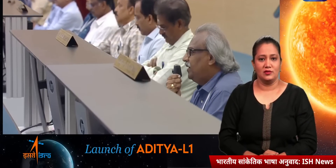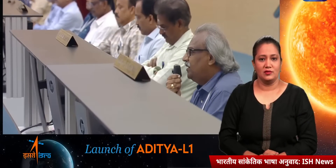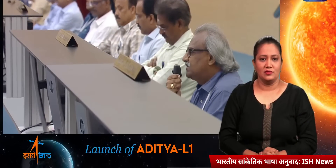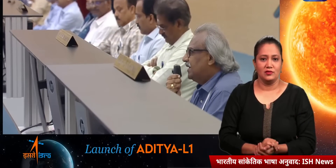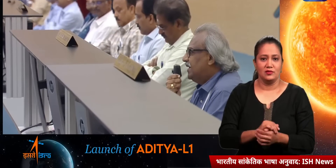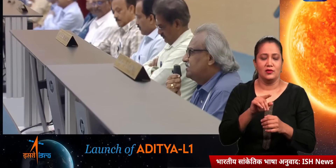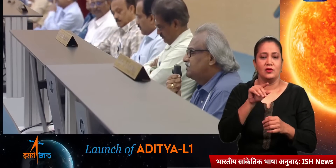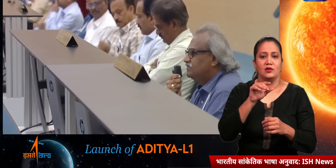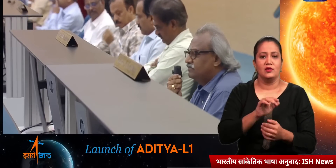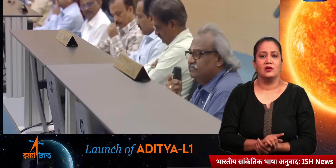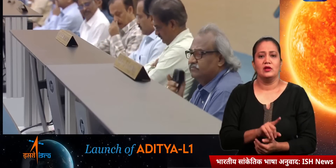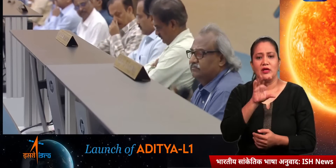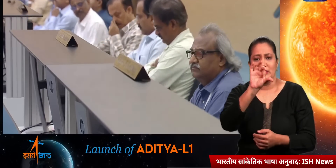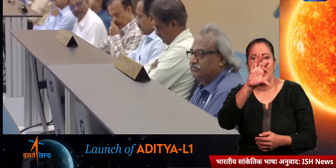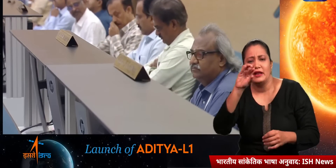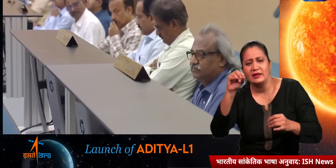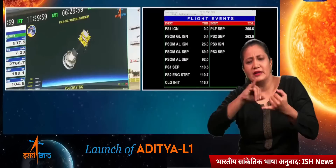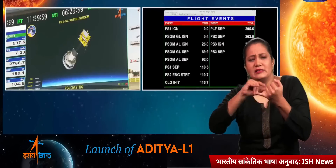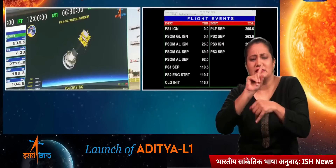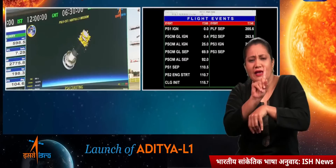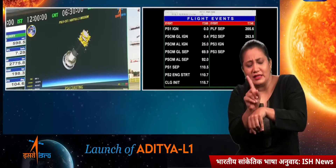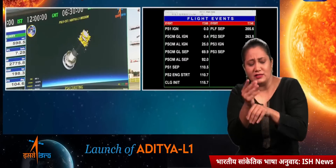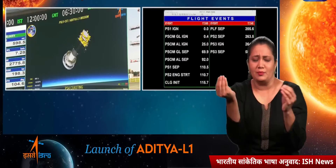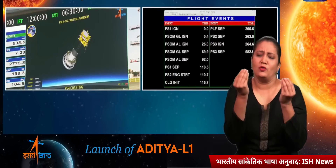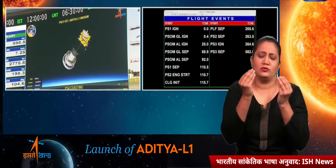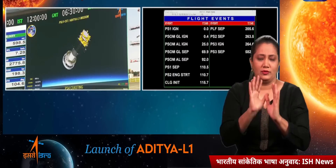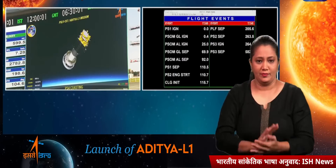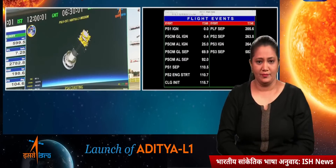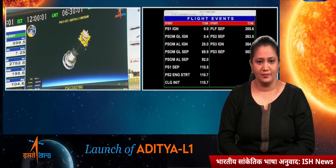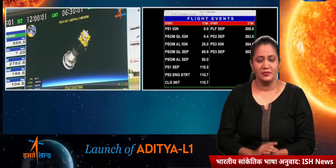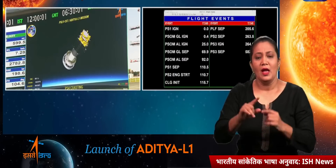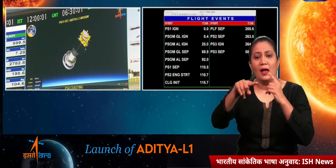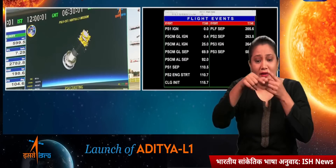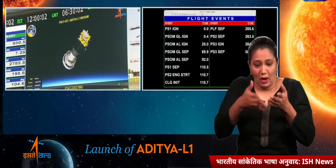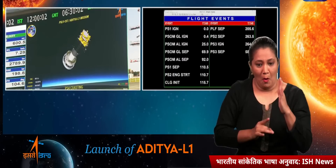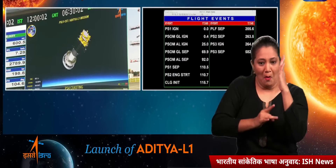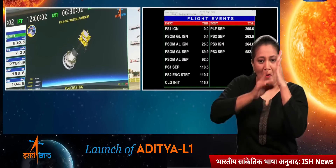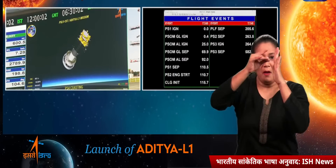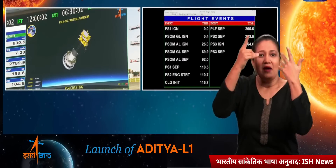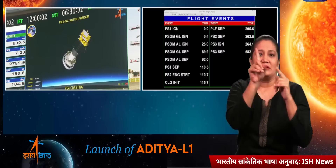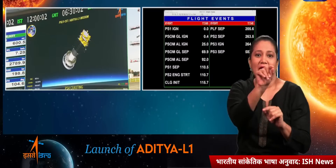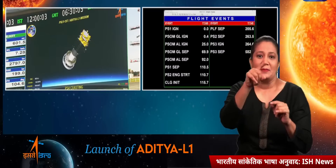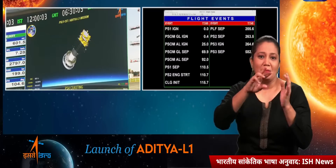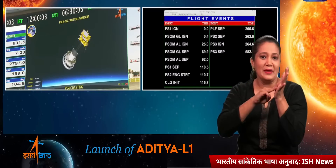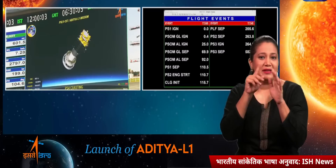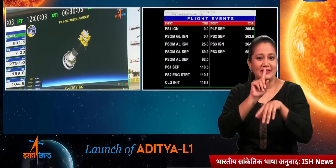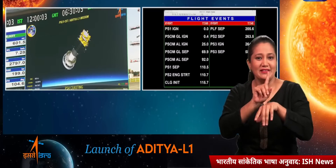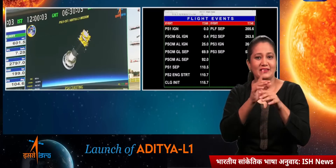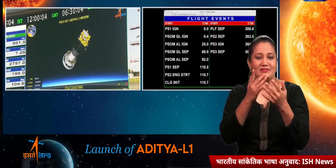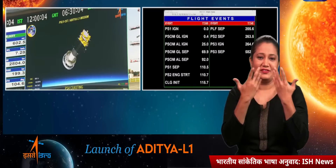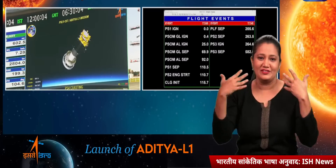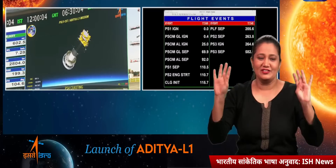approximately 900 seconds. Plus 10 minutes.